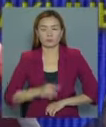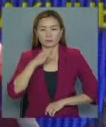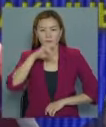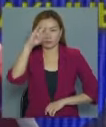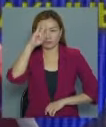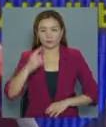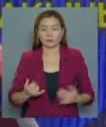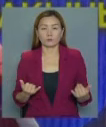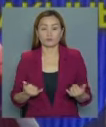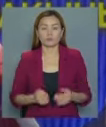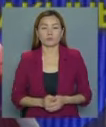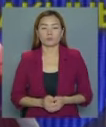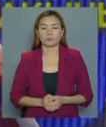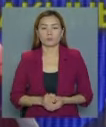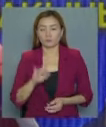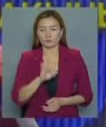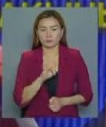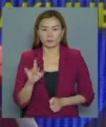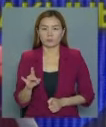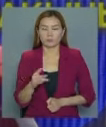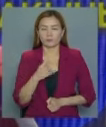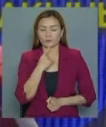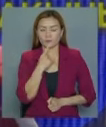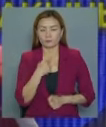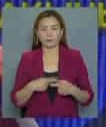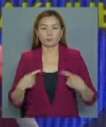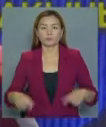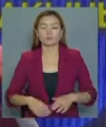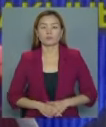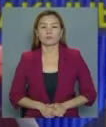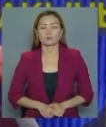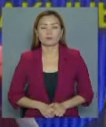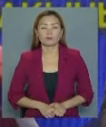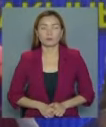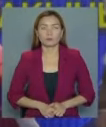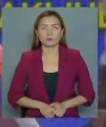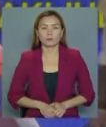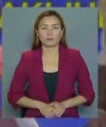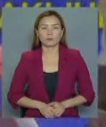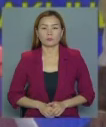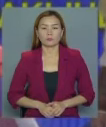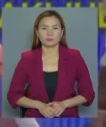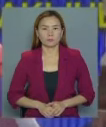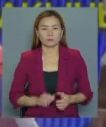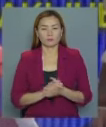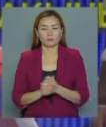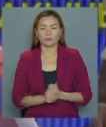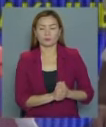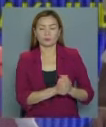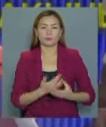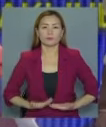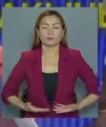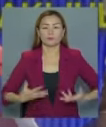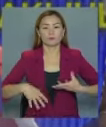динибизге, тилибизге, башка да өзүбүздүн адет-куруп өзгөчөлүктөрүбүзгө карамастан